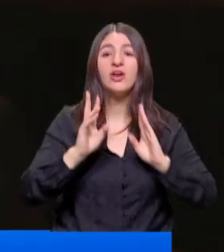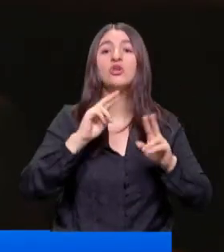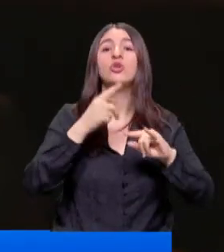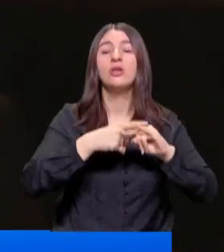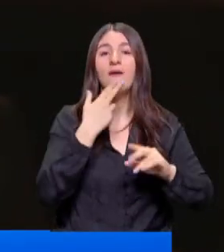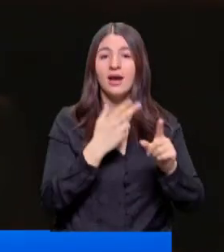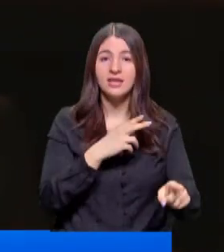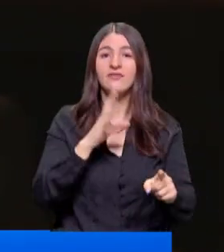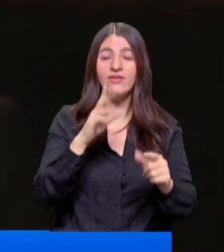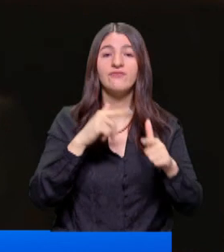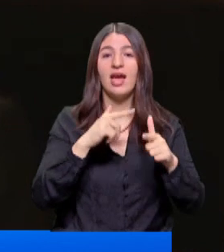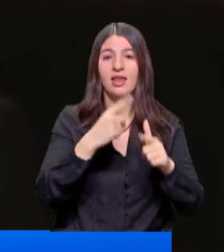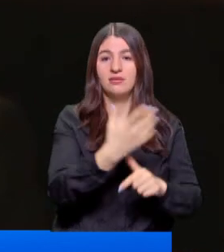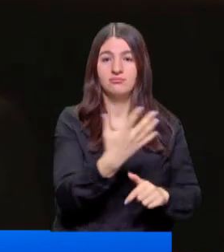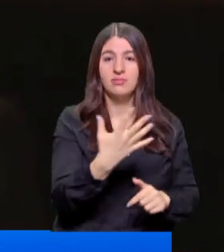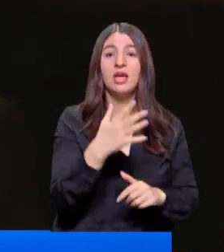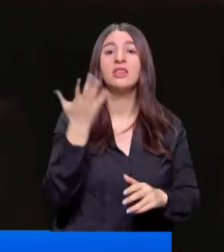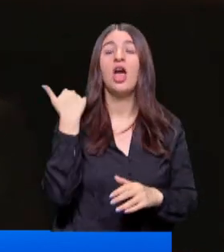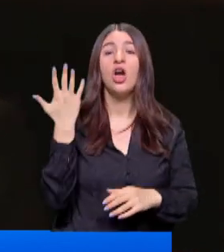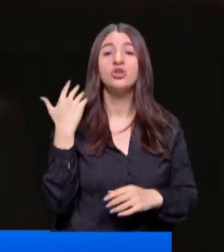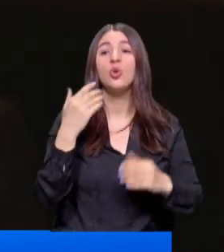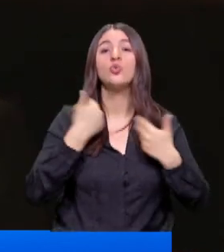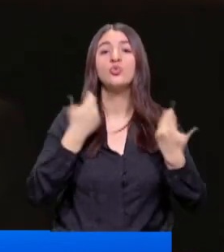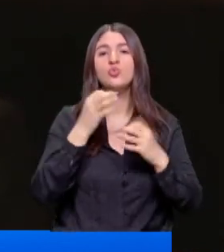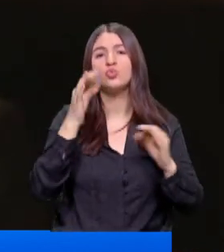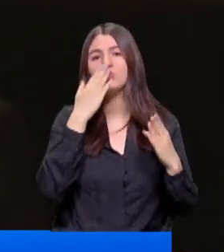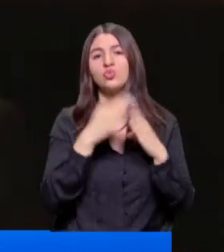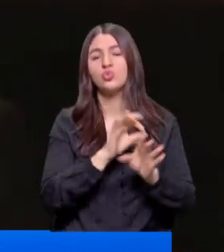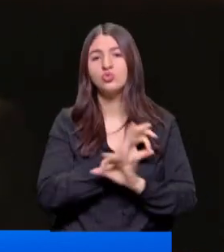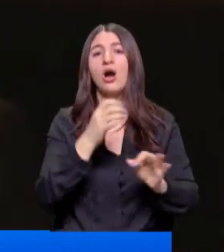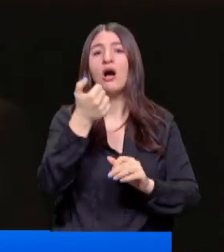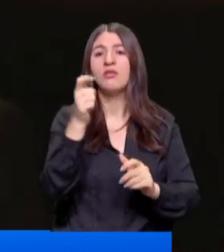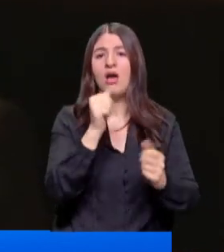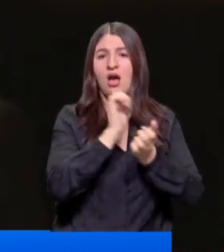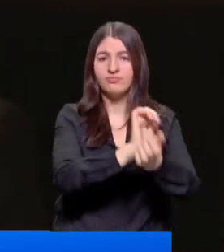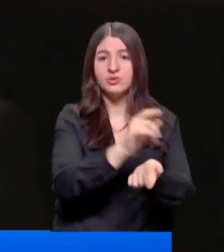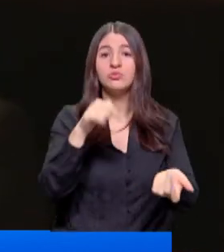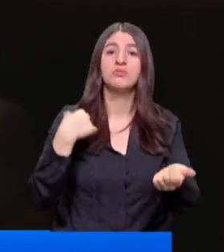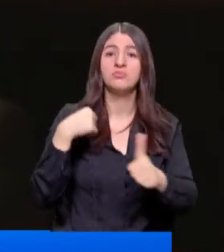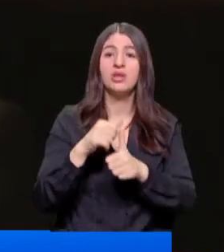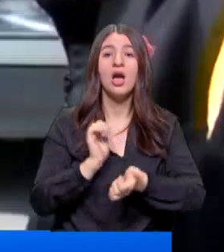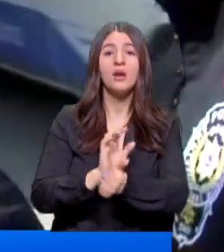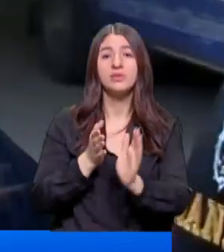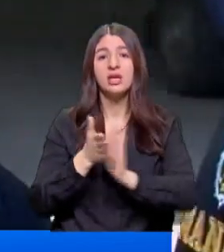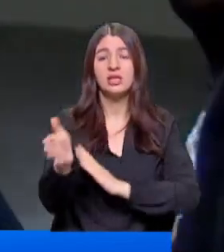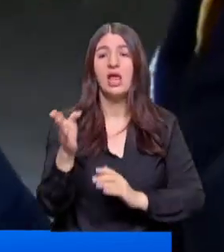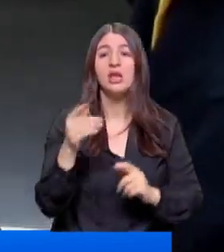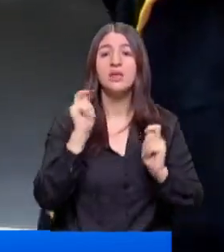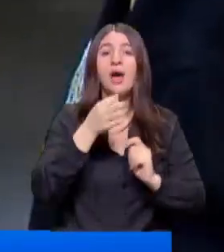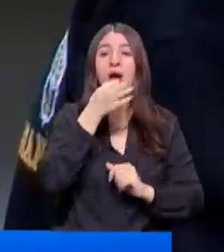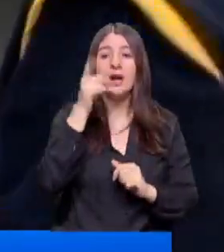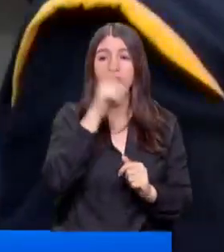Hülya Kılınç Aydın Keser ve Ferhat Çelik daha önce hukuk sizlere altı ay cezaevinde yaptıkları yetmezmiş gibi Bugün yine cezaevine girdim